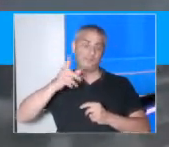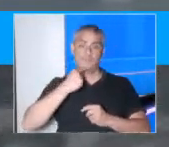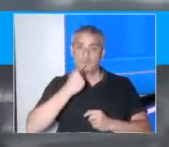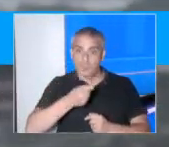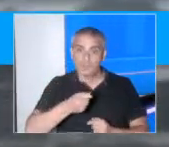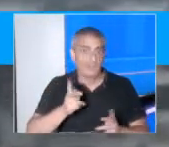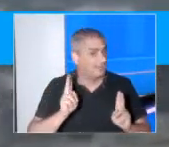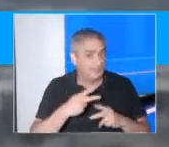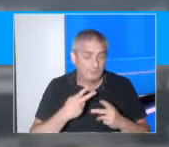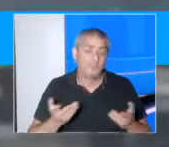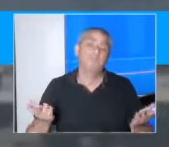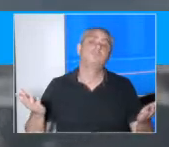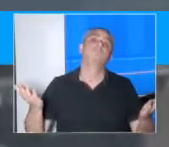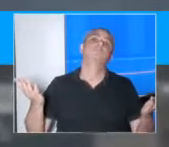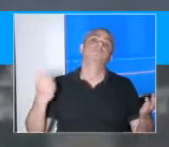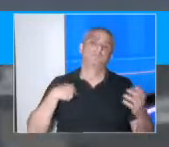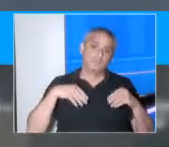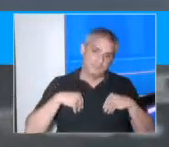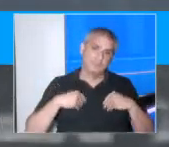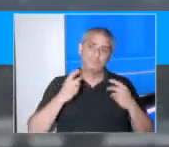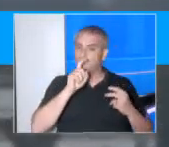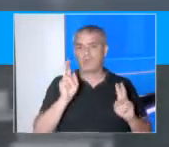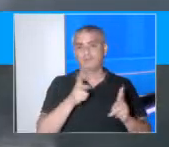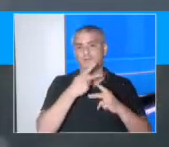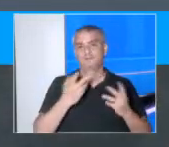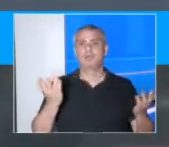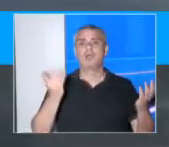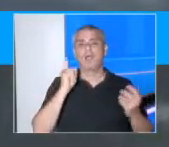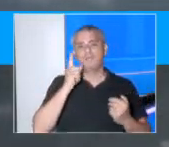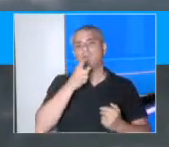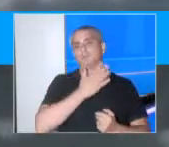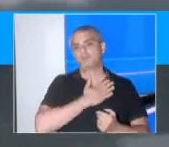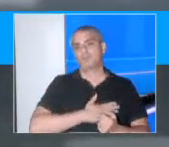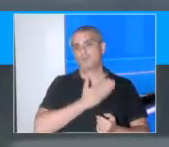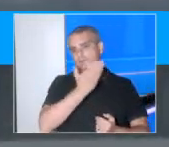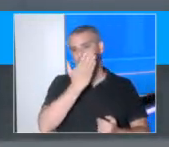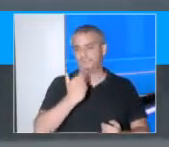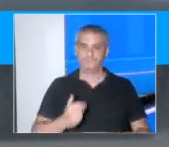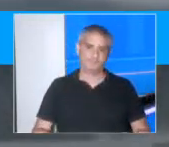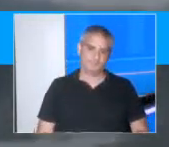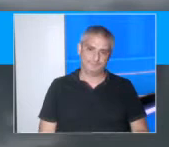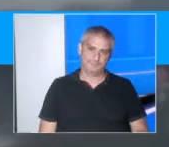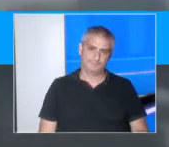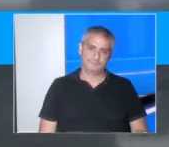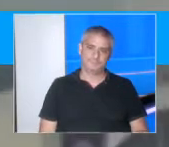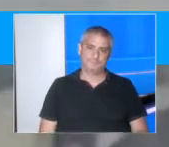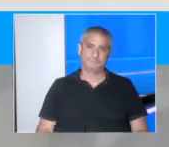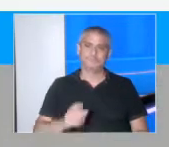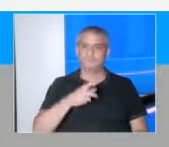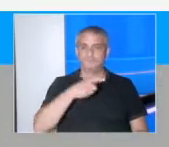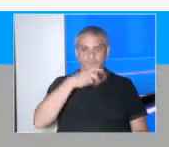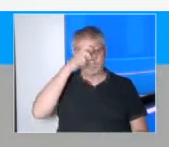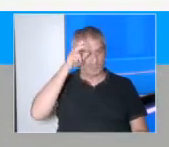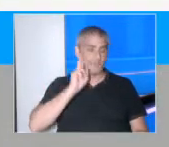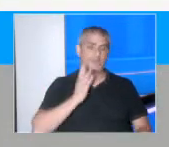אומר לי, אבל זה בלתי אפשרי, אז אני אסכים איתך, זה כנראה בלתי אפשרי, אבל זה מה שהציבור האמריקאי היה רוצה, וביידן קיבל